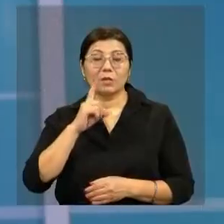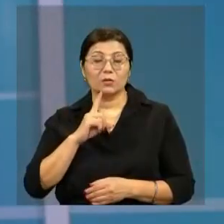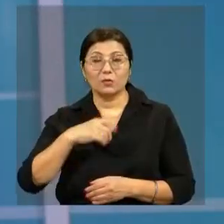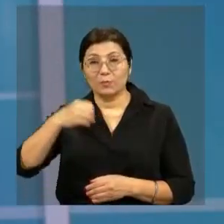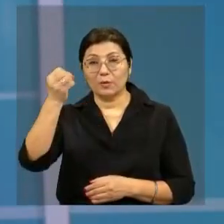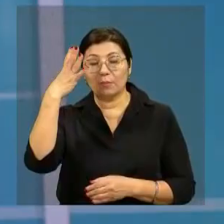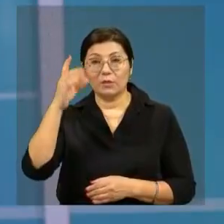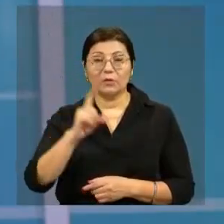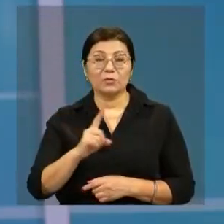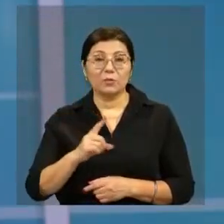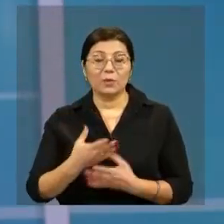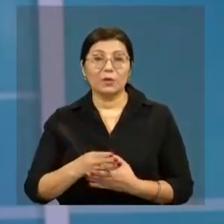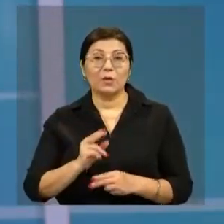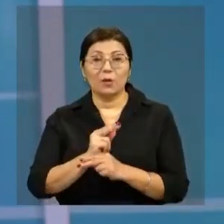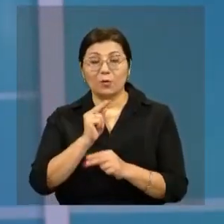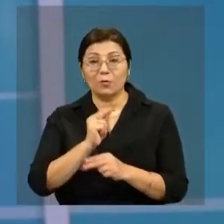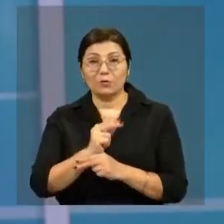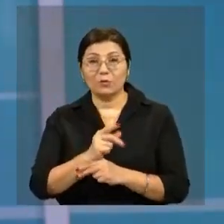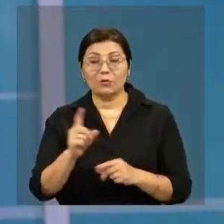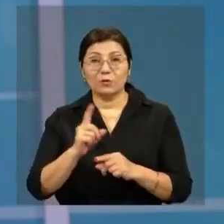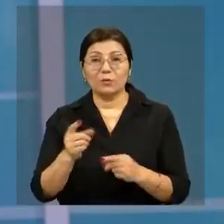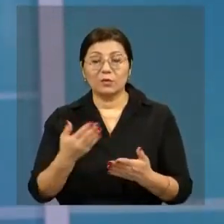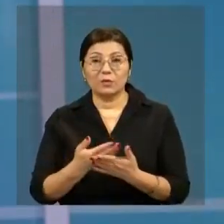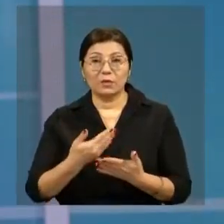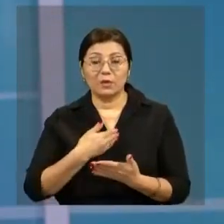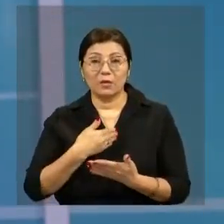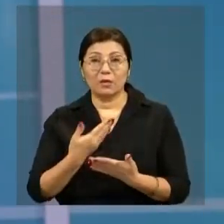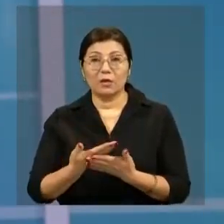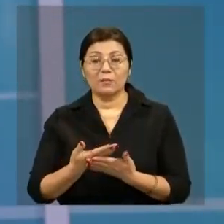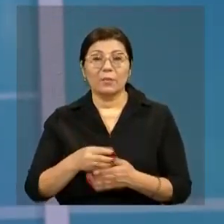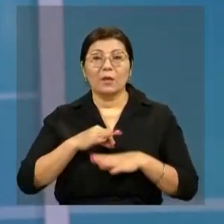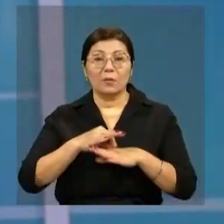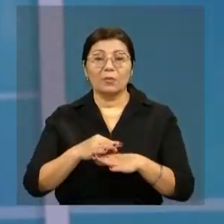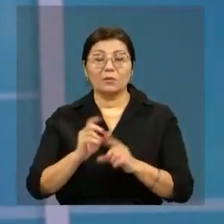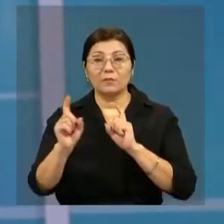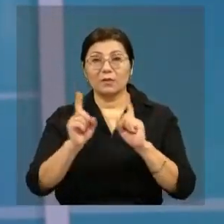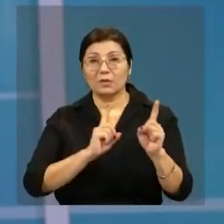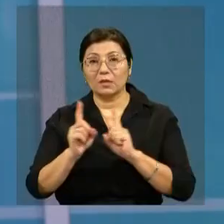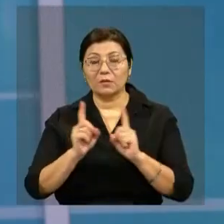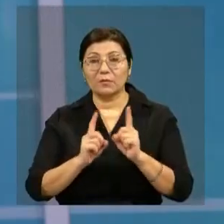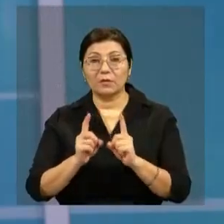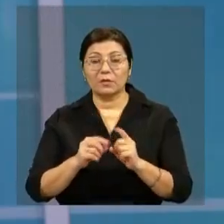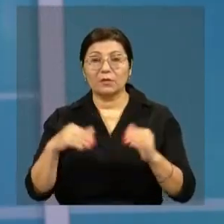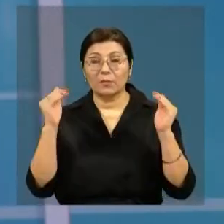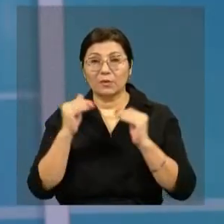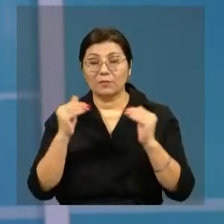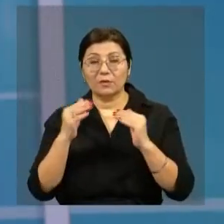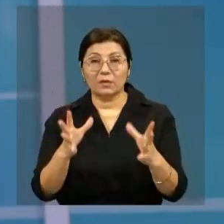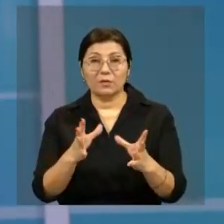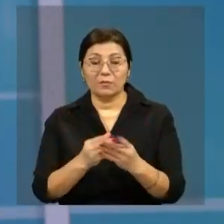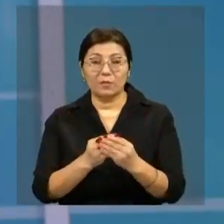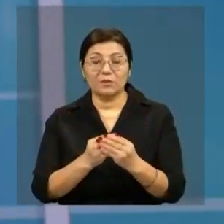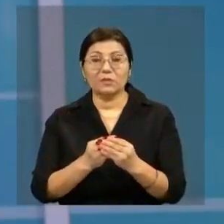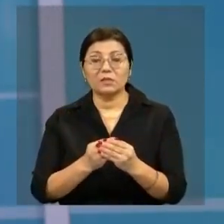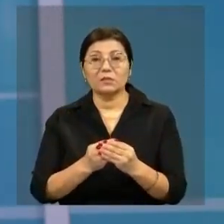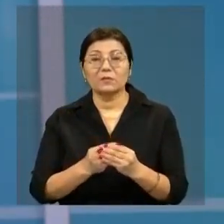чтобы они учились, чтобы даже я вот недавно организовала семинар вот, в университете вместе с преподавателем